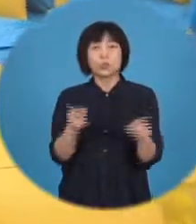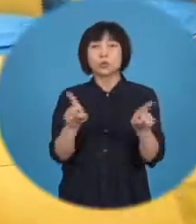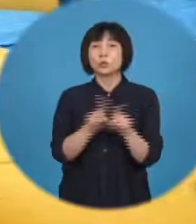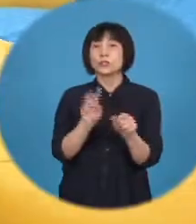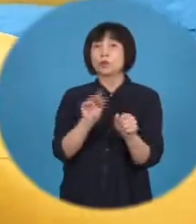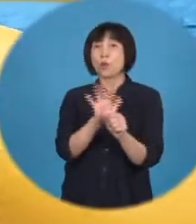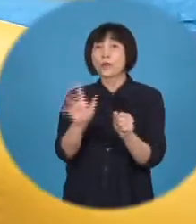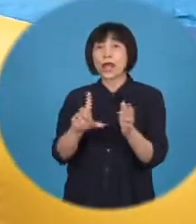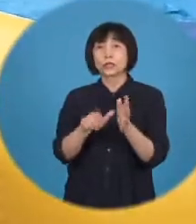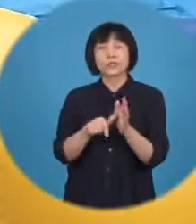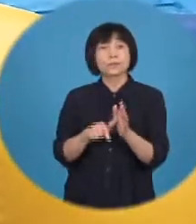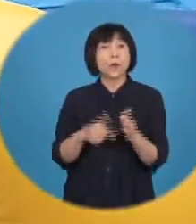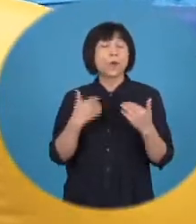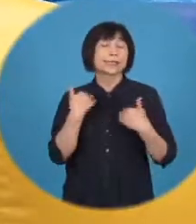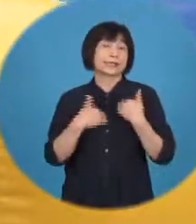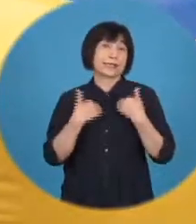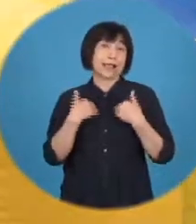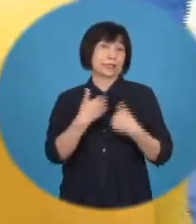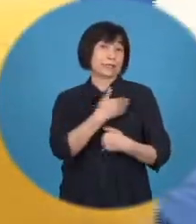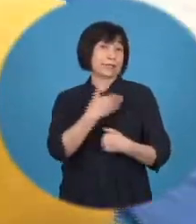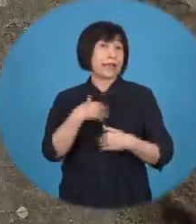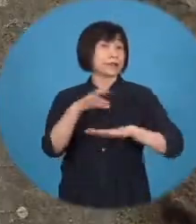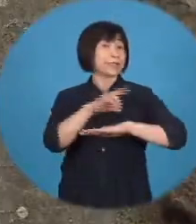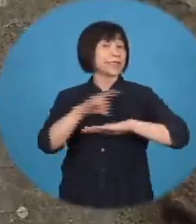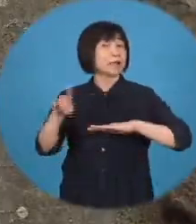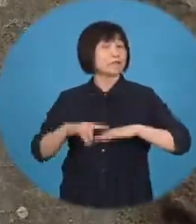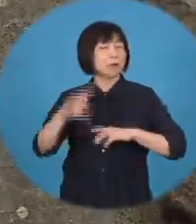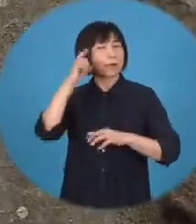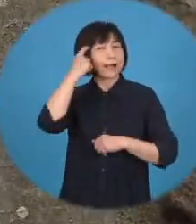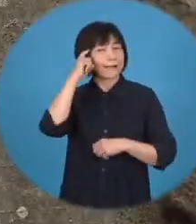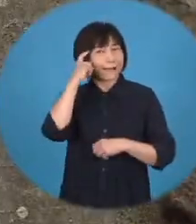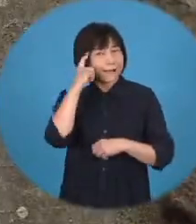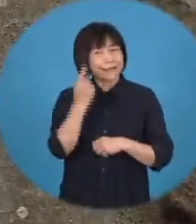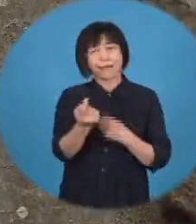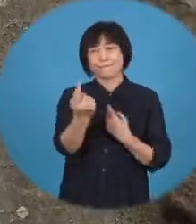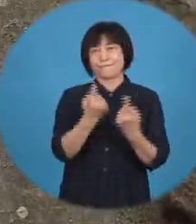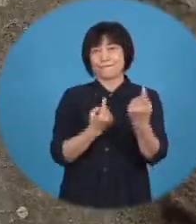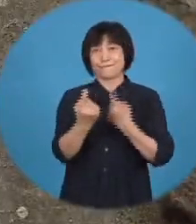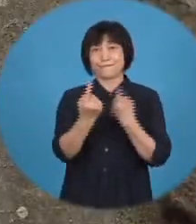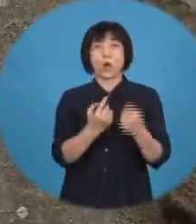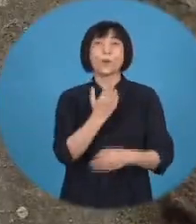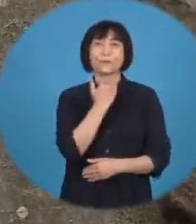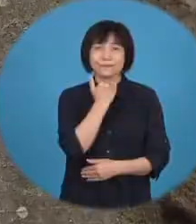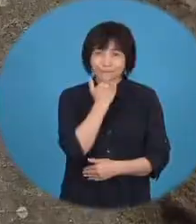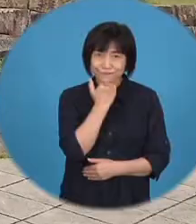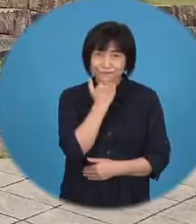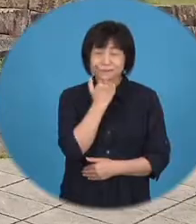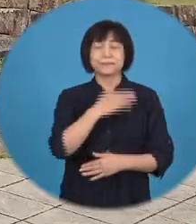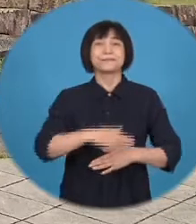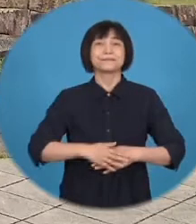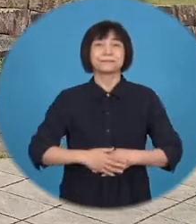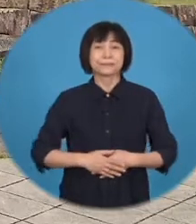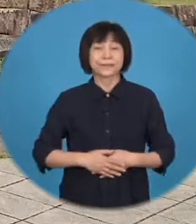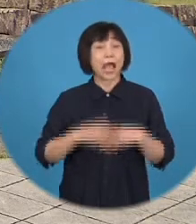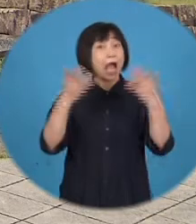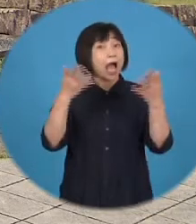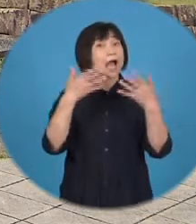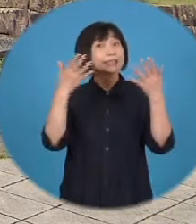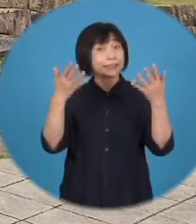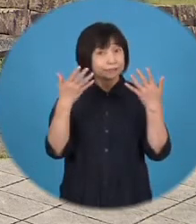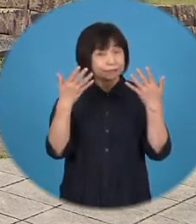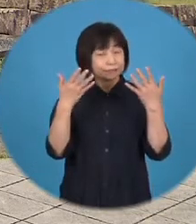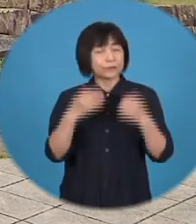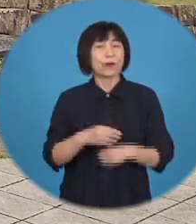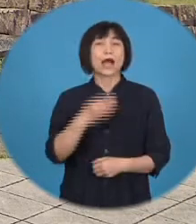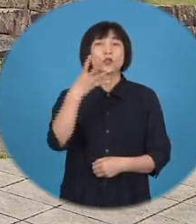でもお楽しみいただける企画をご用意して、皆様のご来園をお待ちしております。 秋の養老公園